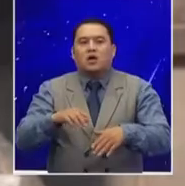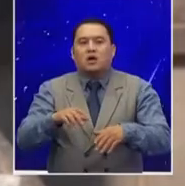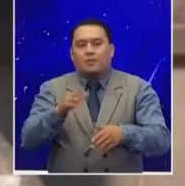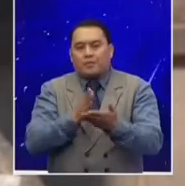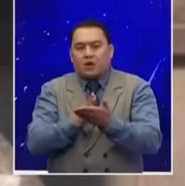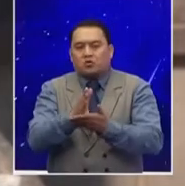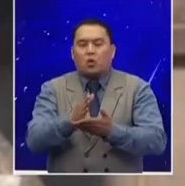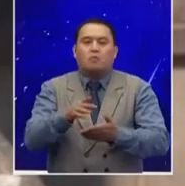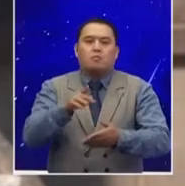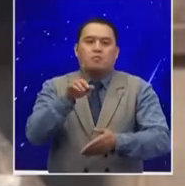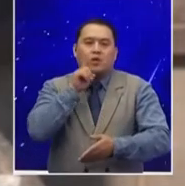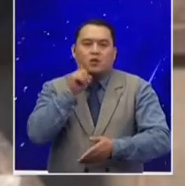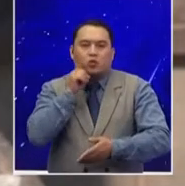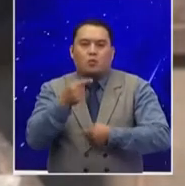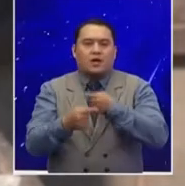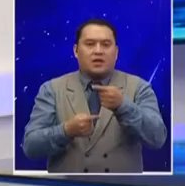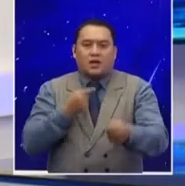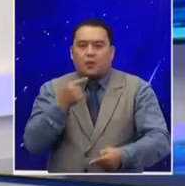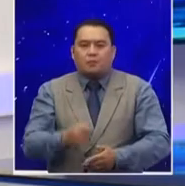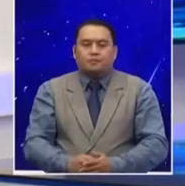для подрастающего поколения.